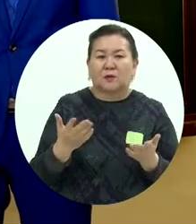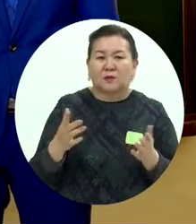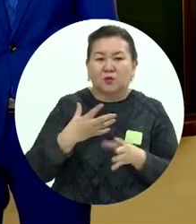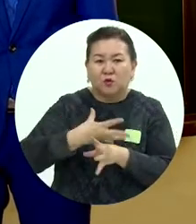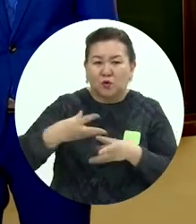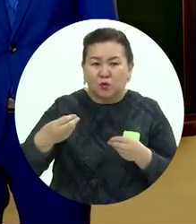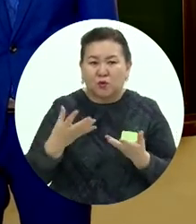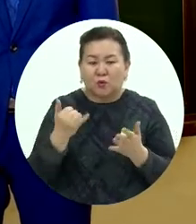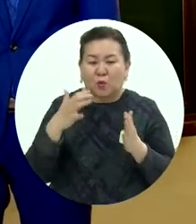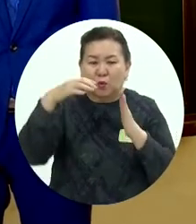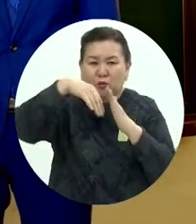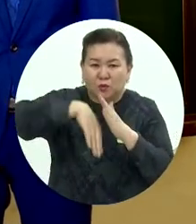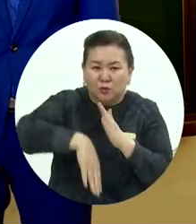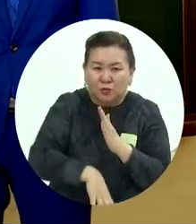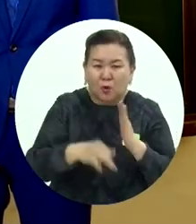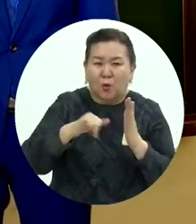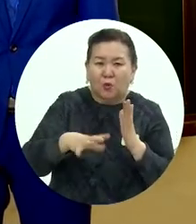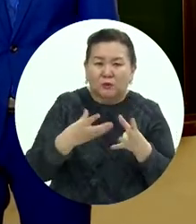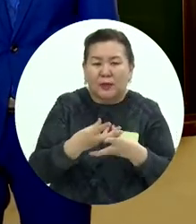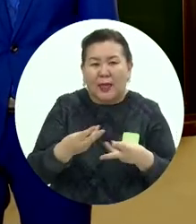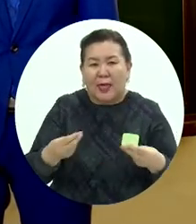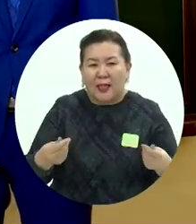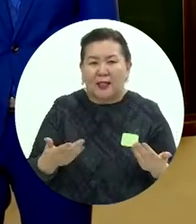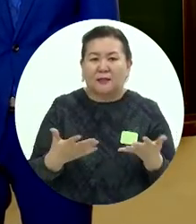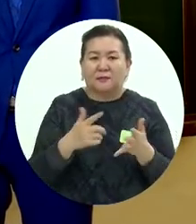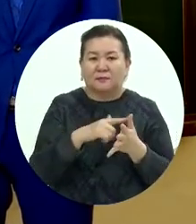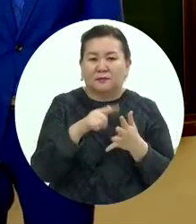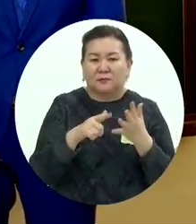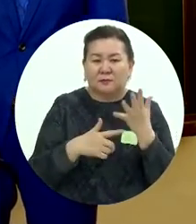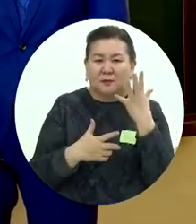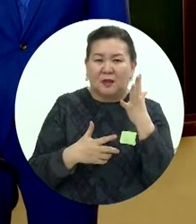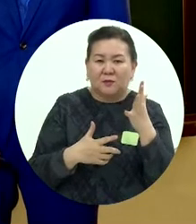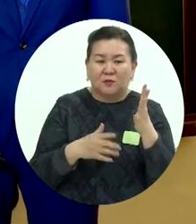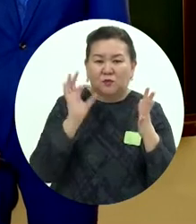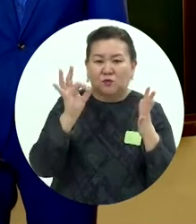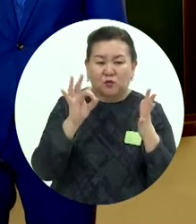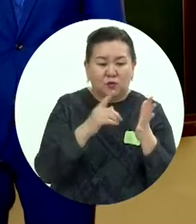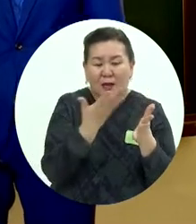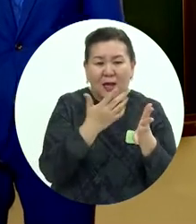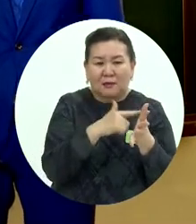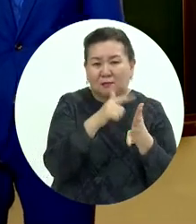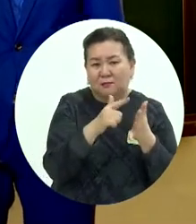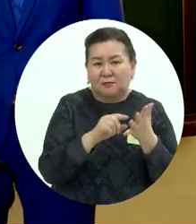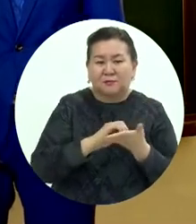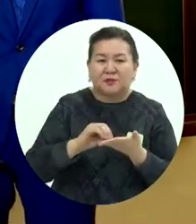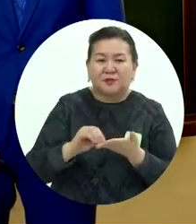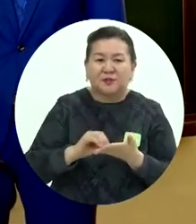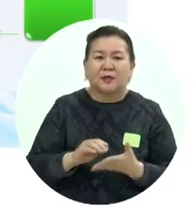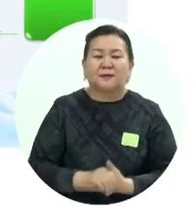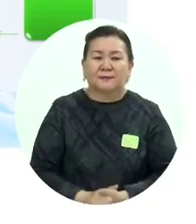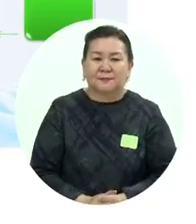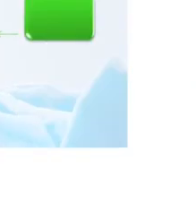хүний буруутай үйл ажиллагаа нөлөөлөх, эрг орчны нутгийн усан давтах, мөслөг хайлах гэсэн ийм том процессыг бол дараах хэсгэнд зөв дараалд оруулж ичих нэ.